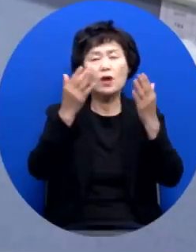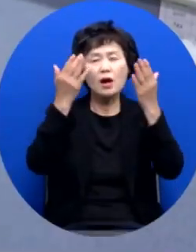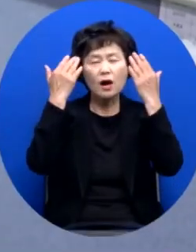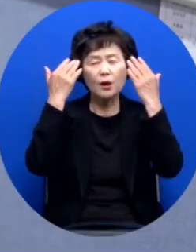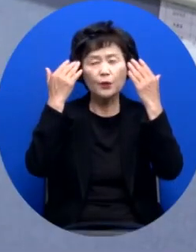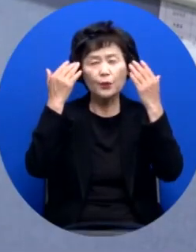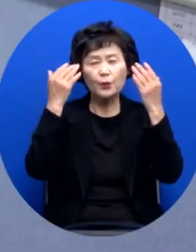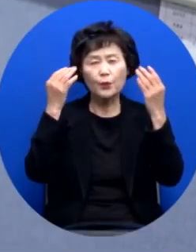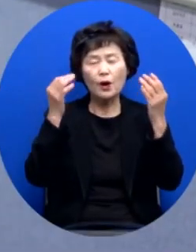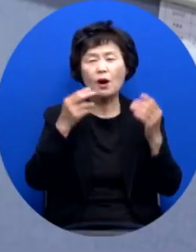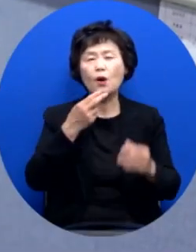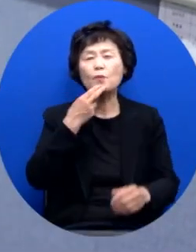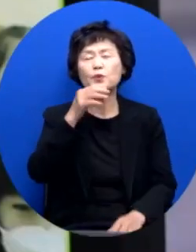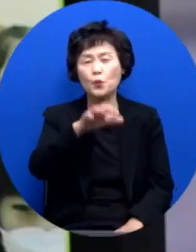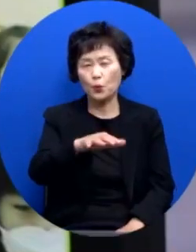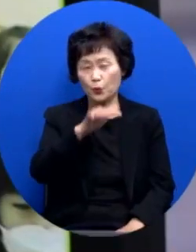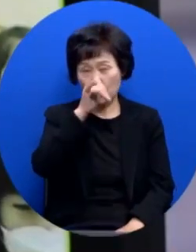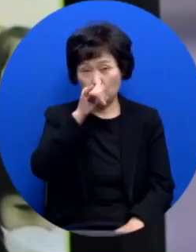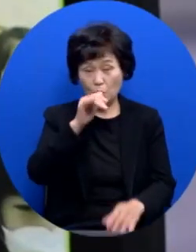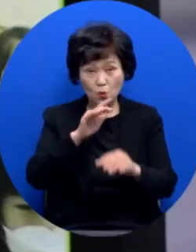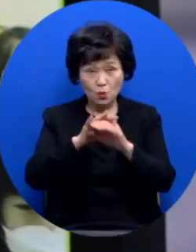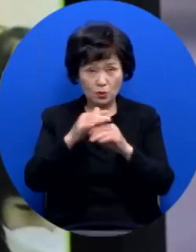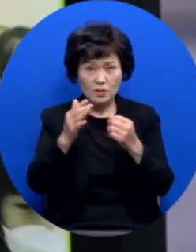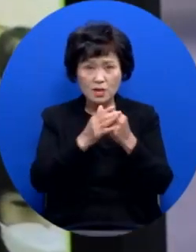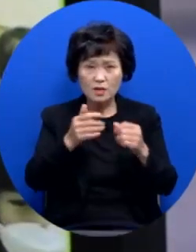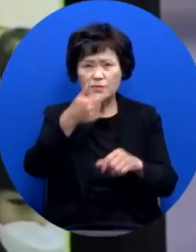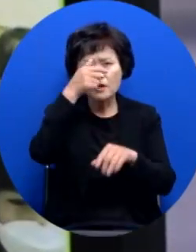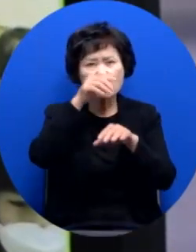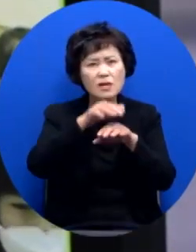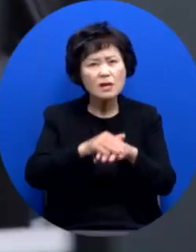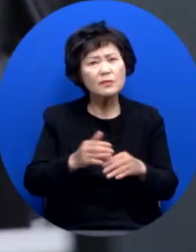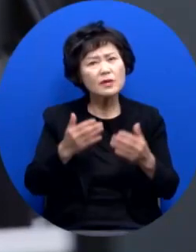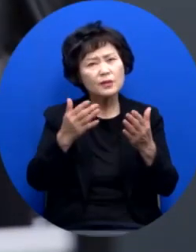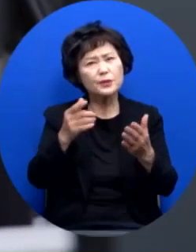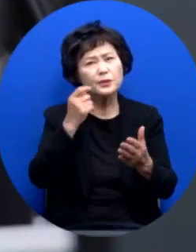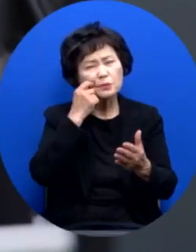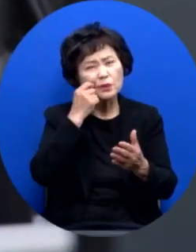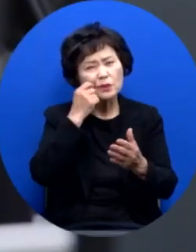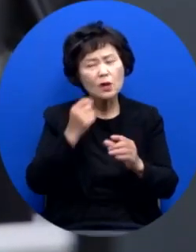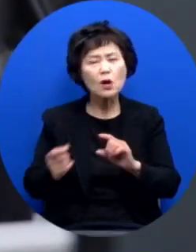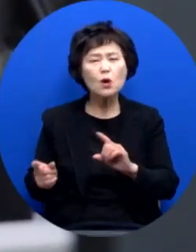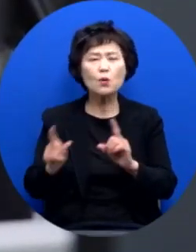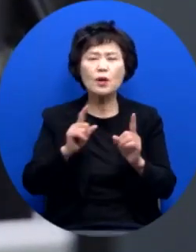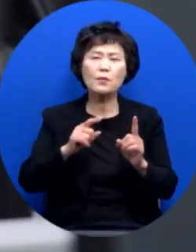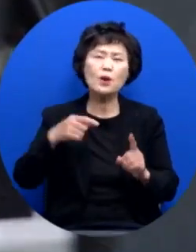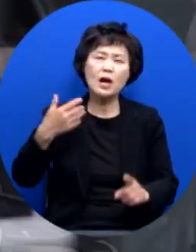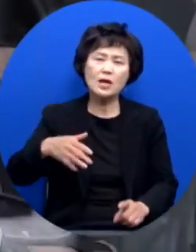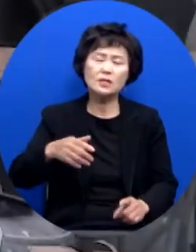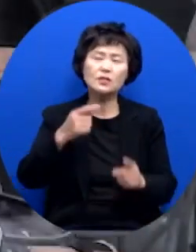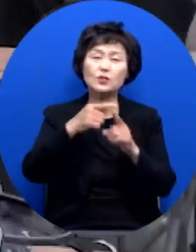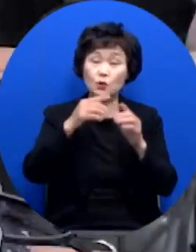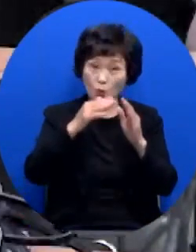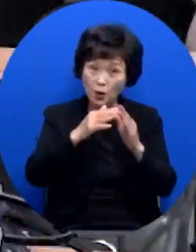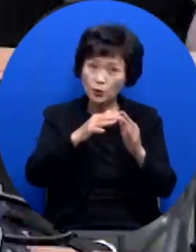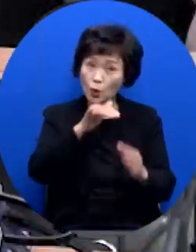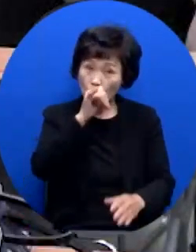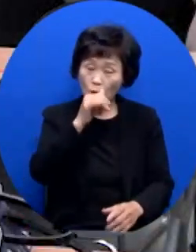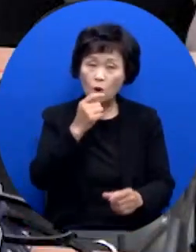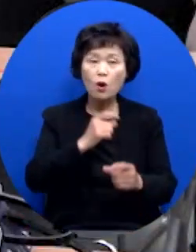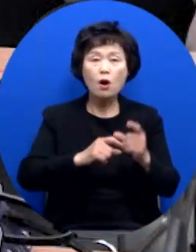때문에 예배를 못 드렸는데 지금까지 다시 회복도 못한 교회도 있어요. 더 무서운 것은 포기하는